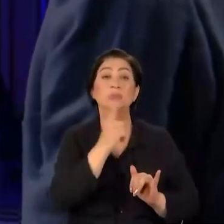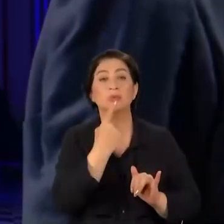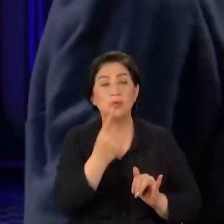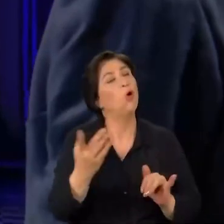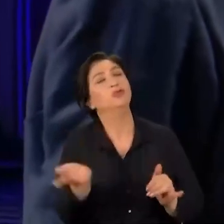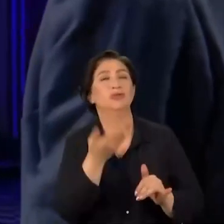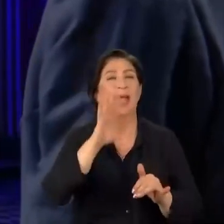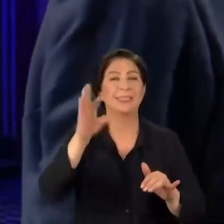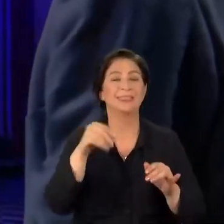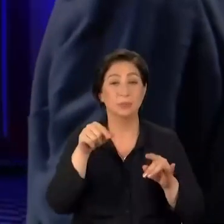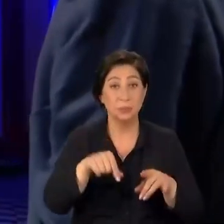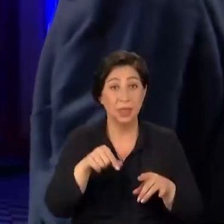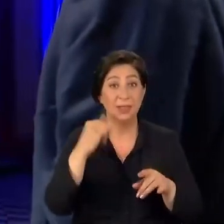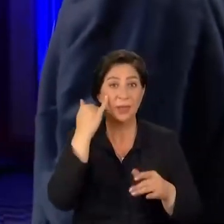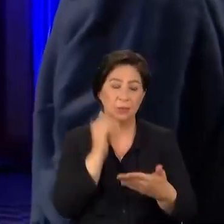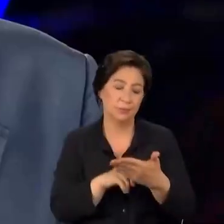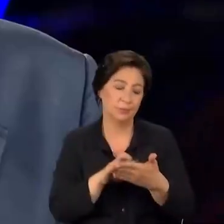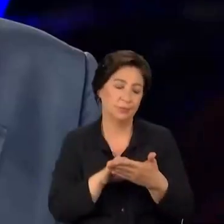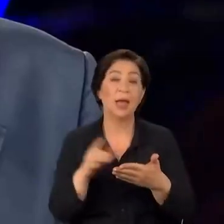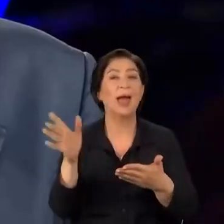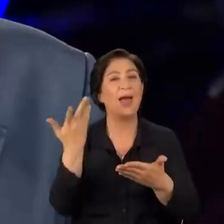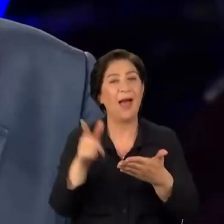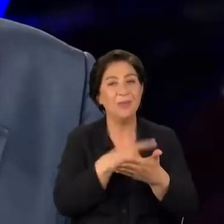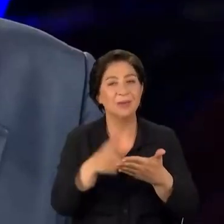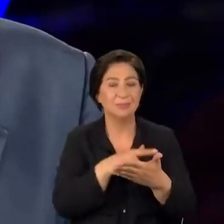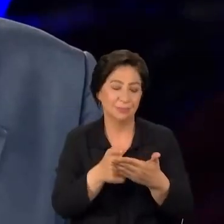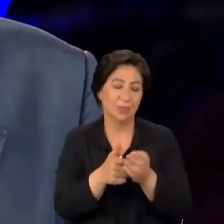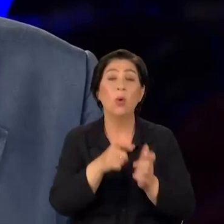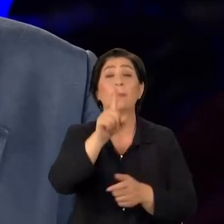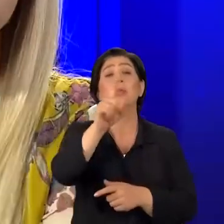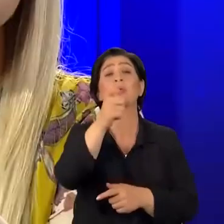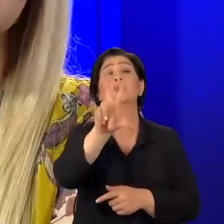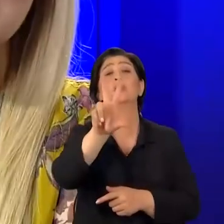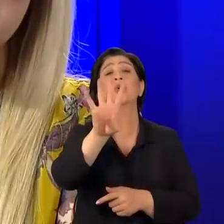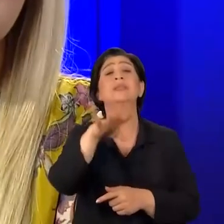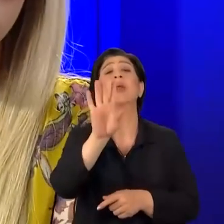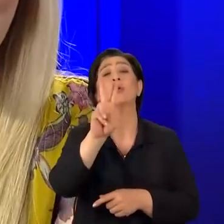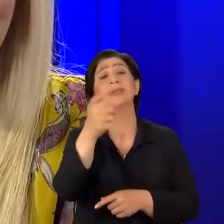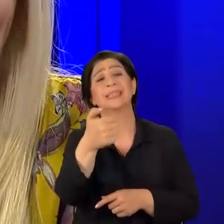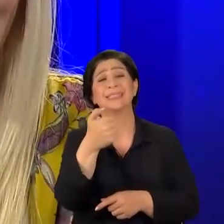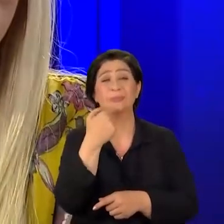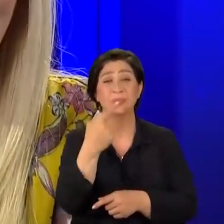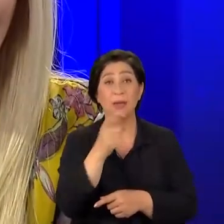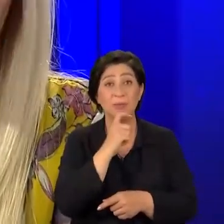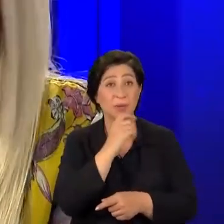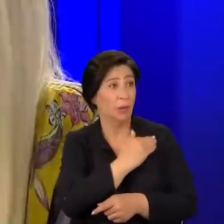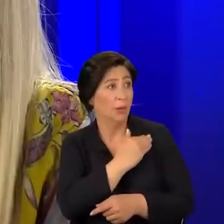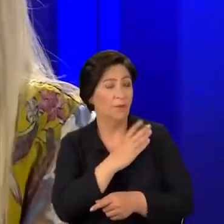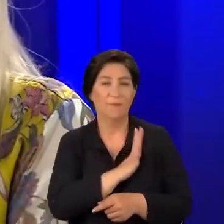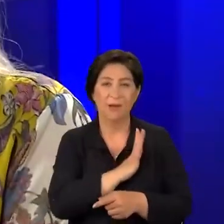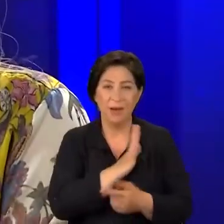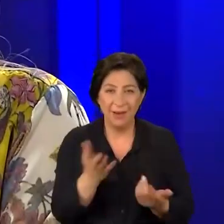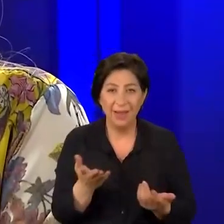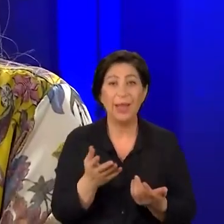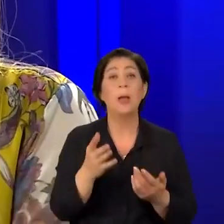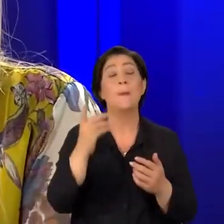söylediğinizde bir problem olmazdı. Şimdi telefonundan, iPad'inden bakıp, her şeye bakıyor. Hocam o 1934 değil 36'ymış, yanlış söylediniz falan diyebiliyor. Tabii, tabii, tabii. Onun